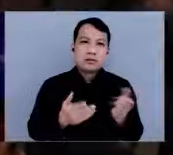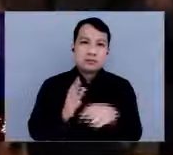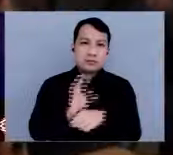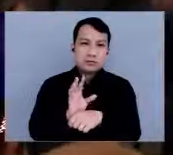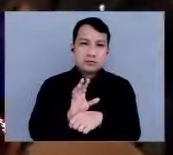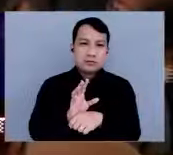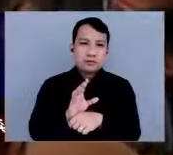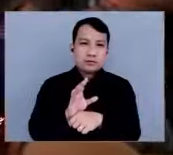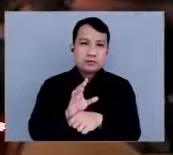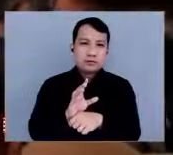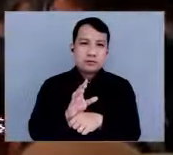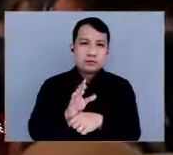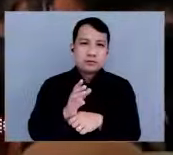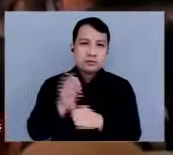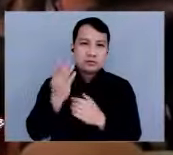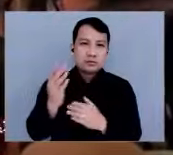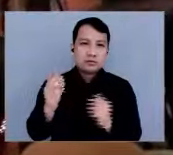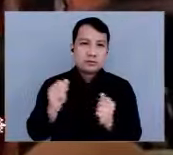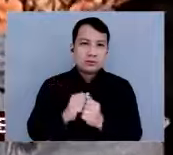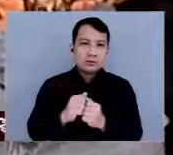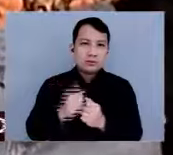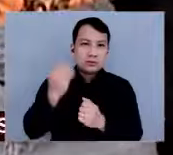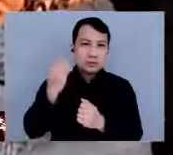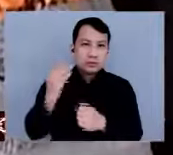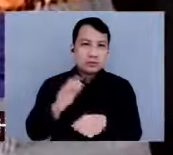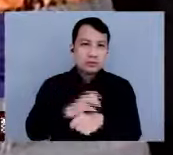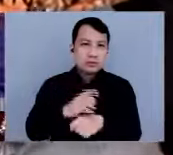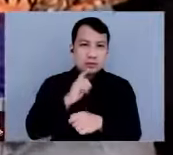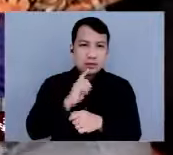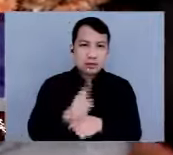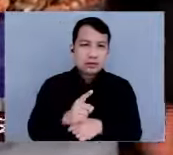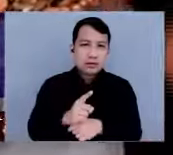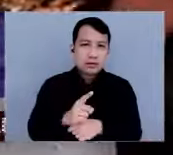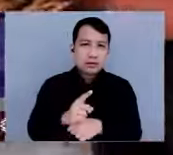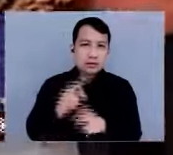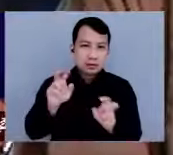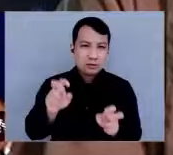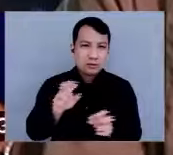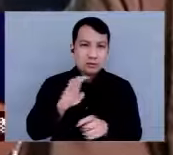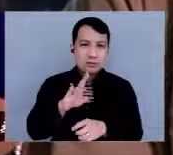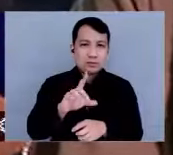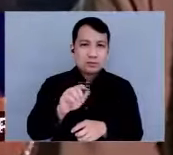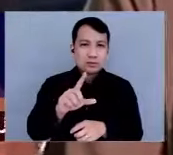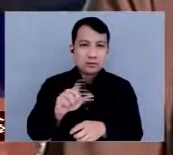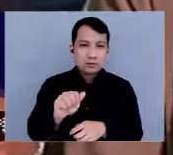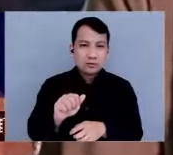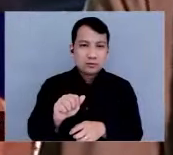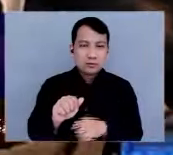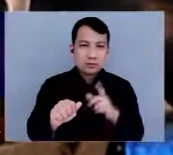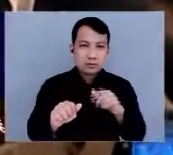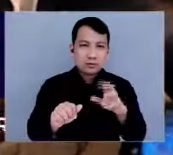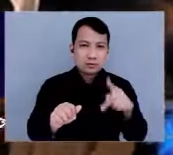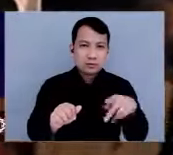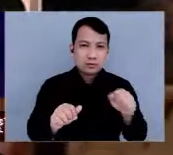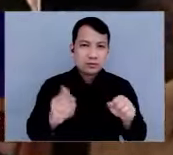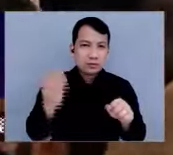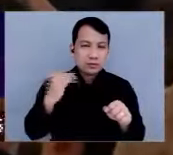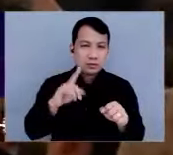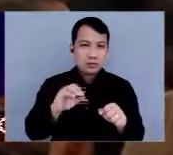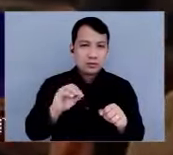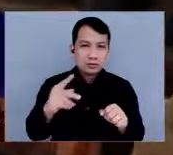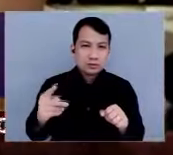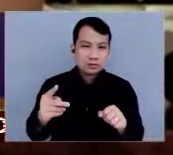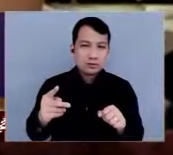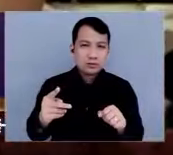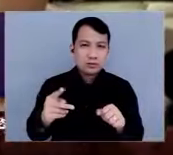Cinemalaya Kasama rin sa full length category ang mga pelikulang balota alipato at muog love child